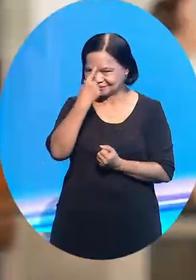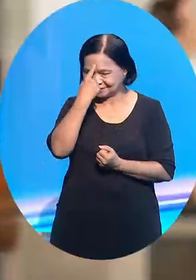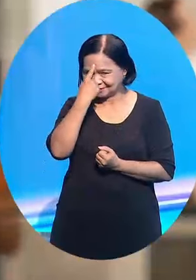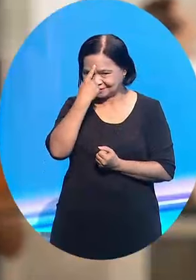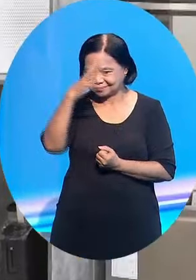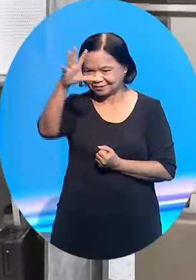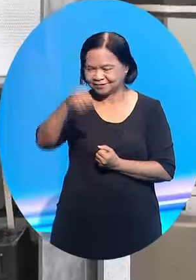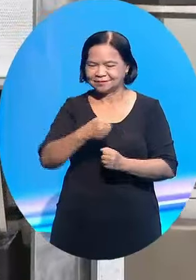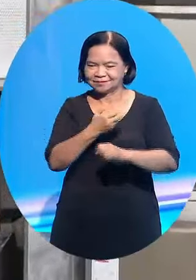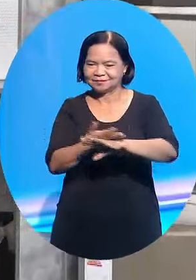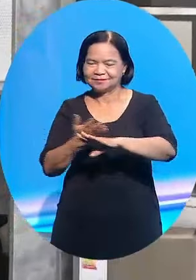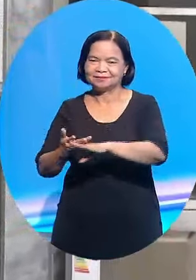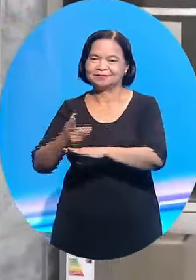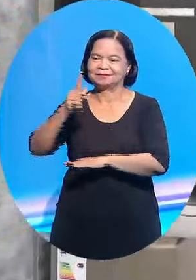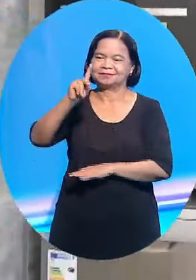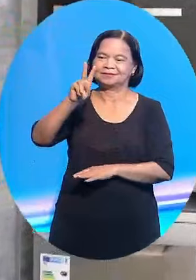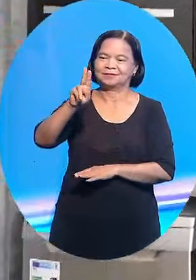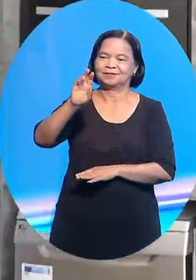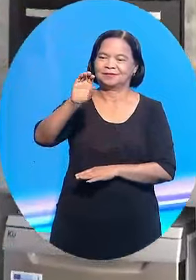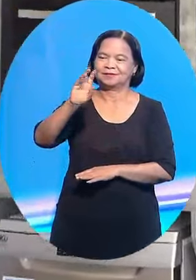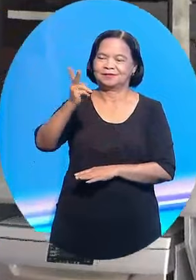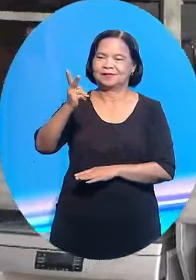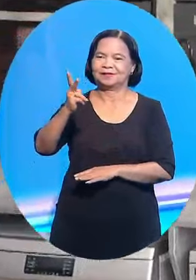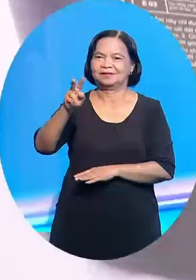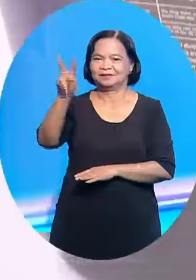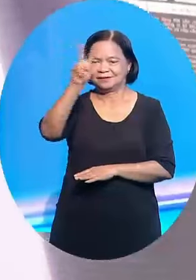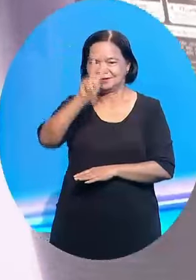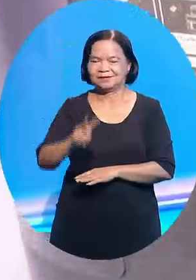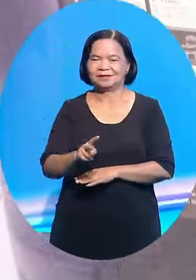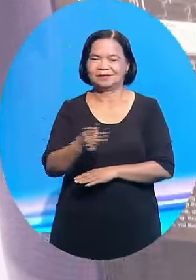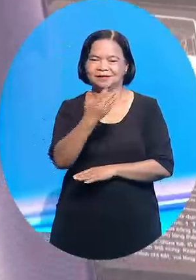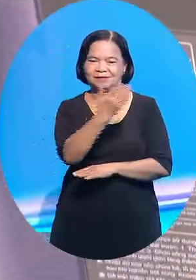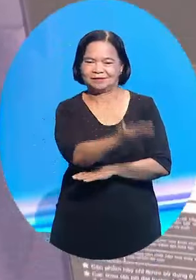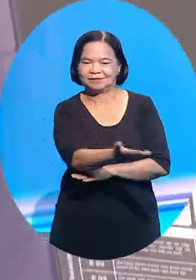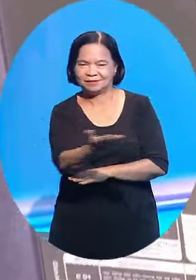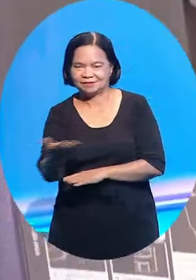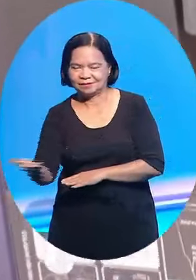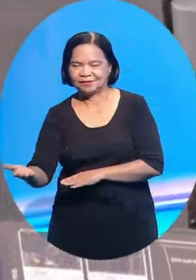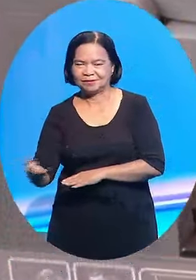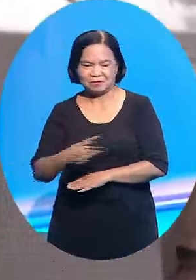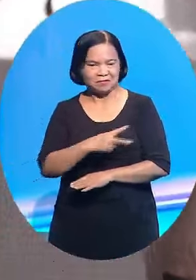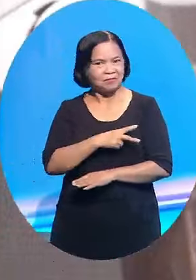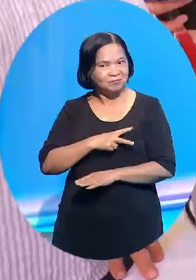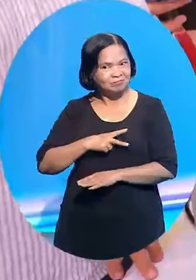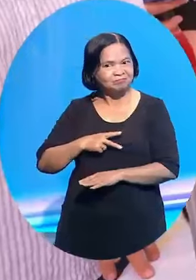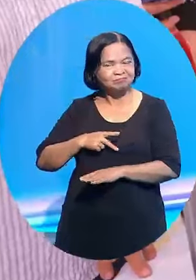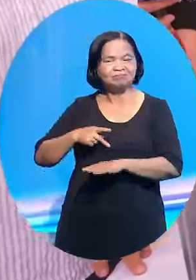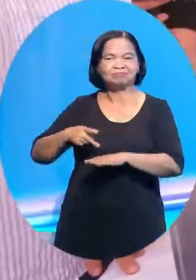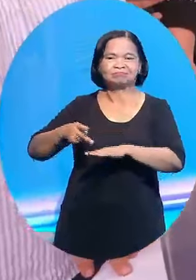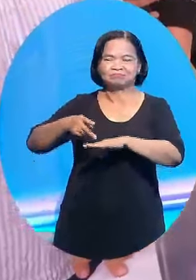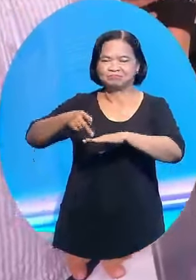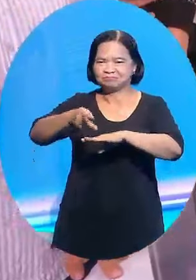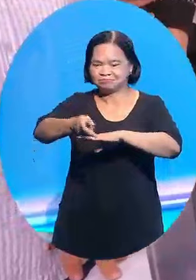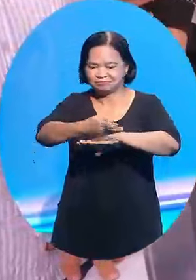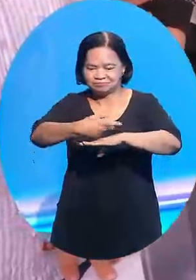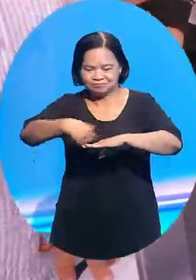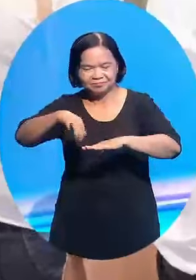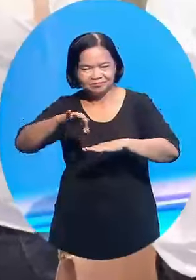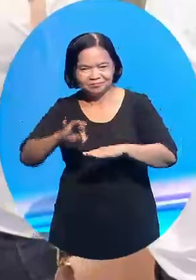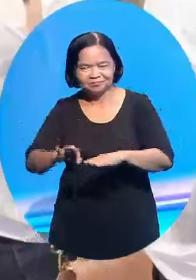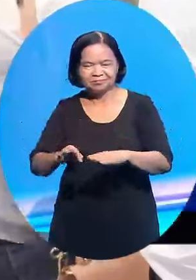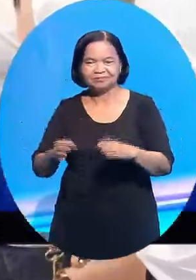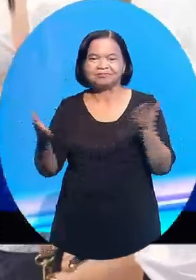Khu Trang Việt Nam. Không chỉ là nơi trưng bày sản phẩm, Khu Trend còn hội tụ đội ngũ nhân sự kỹ thuật chuyên môn cao, luôn sẵn sàng hỗ trợ giải